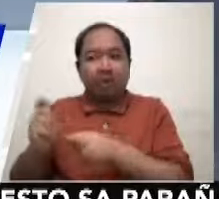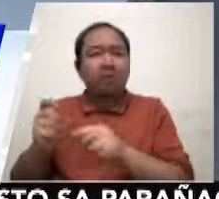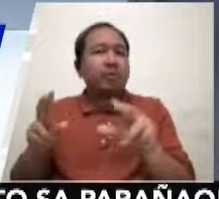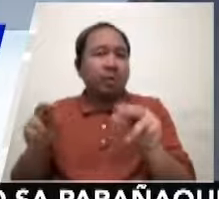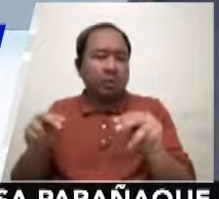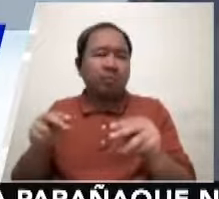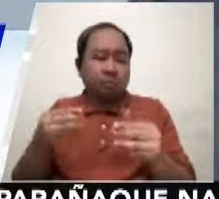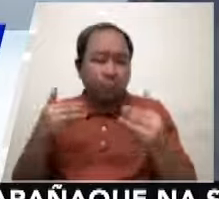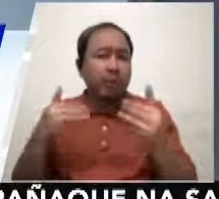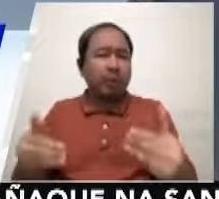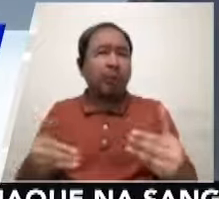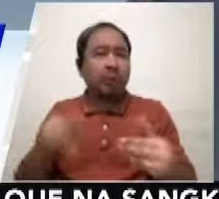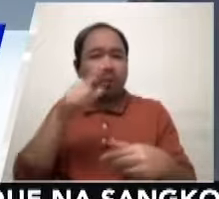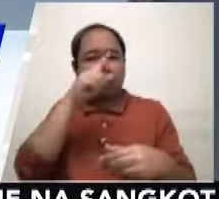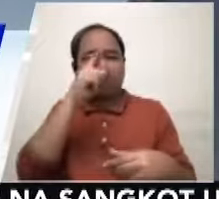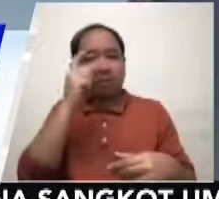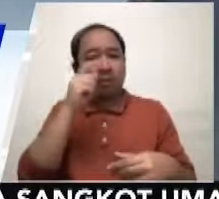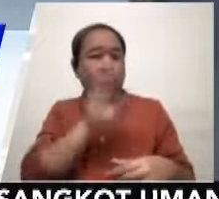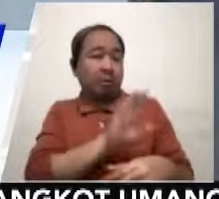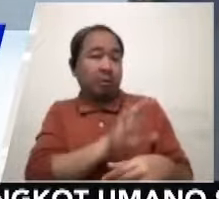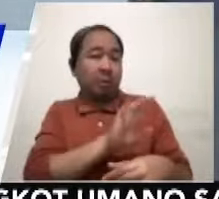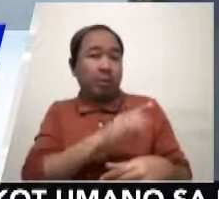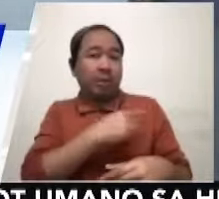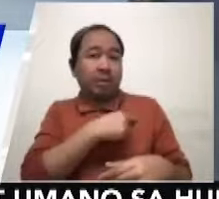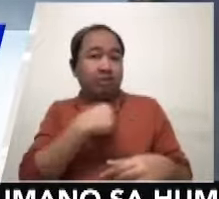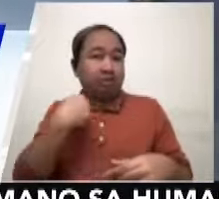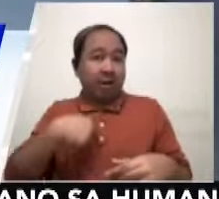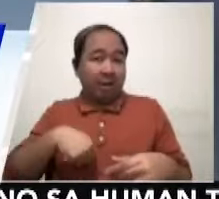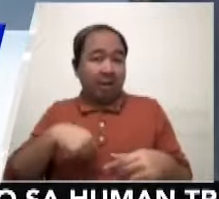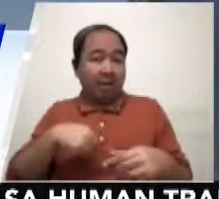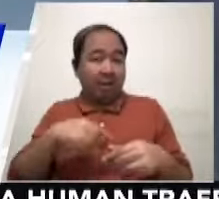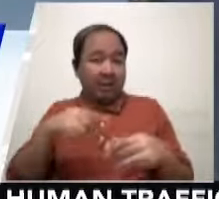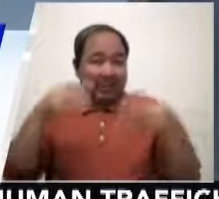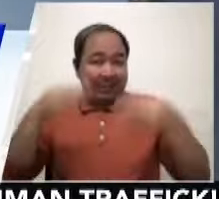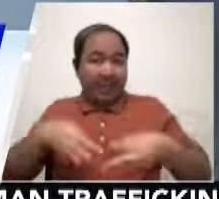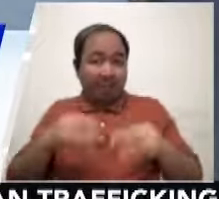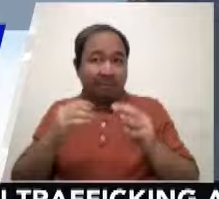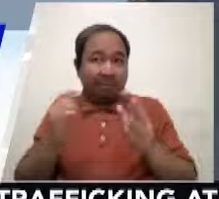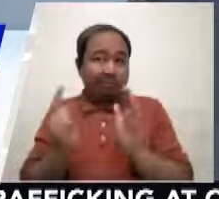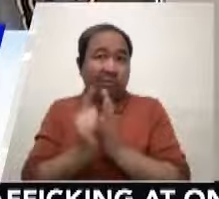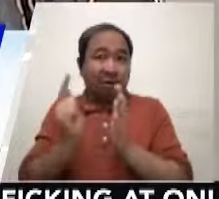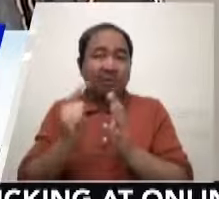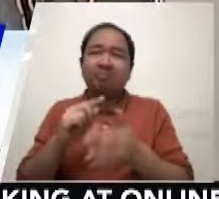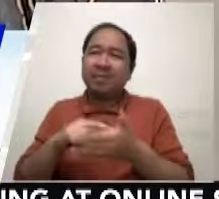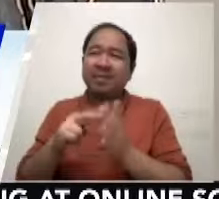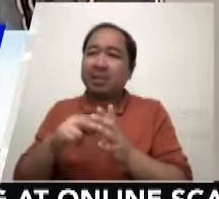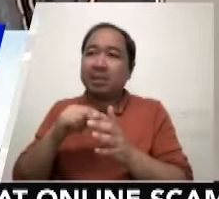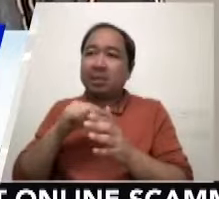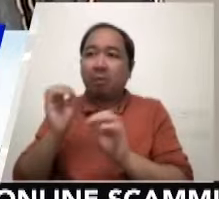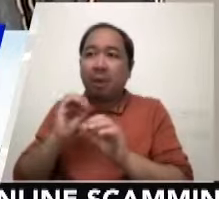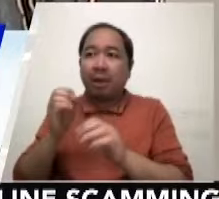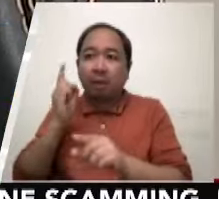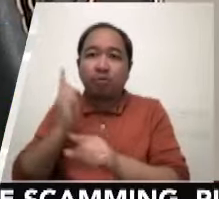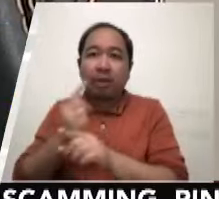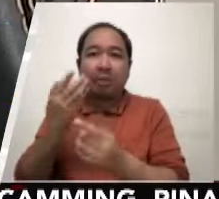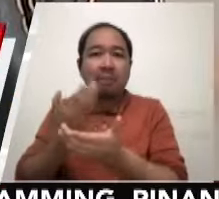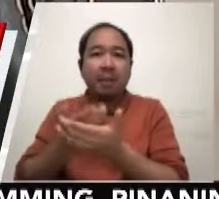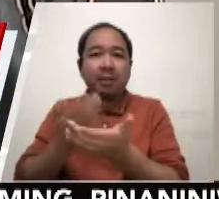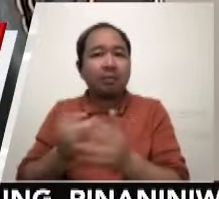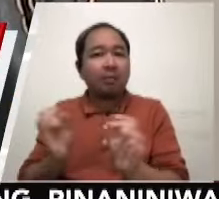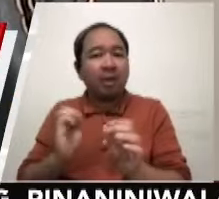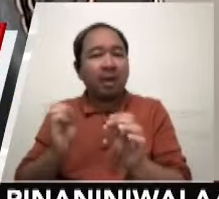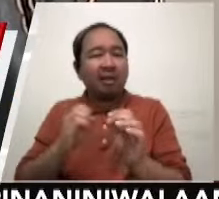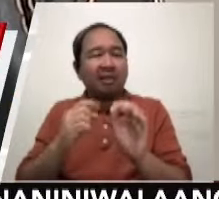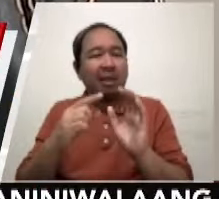ang naturang ban lamang ng China ay illegal at wala silang tamang basihan. Wala pa pong epekto